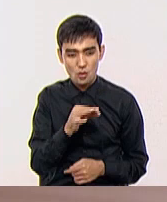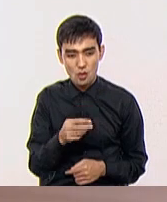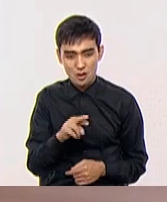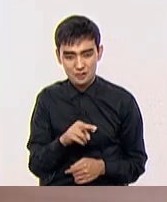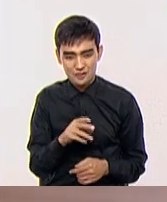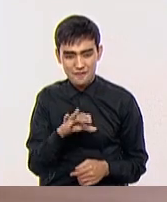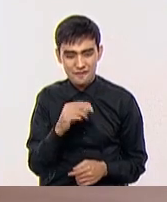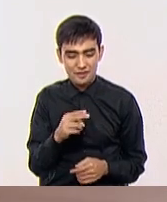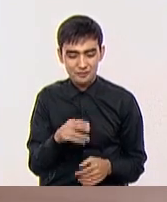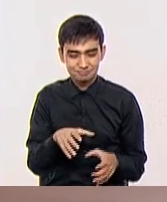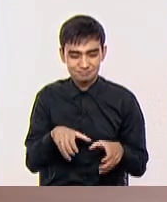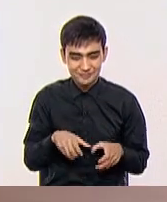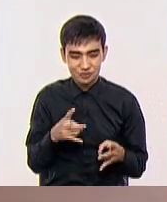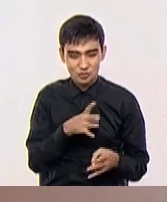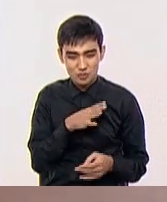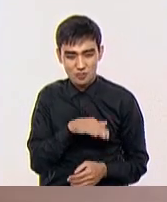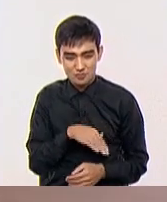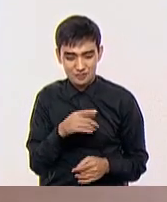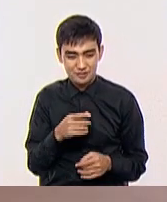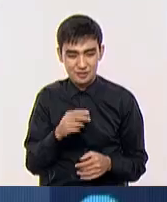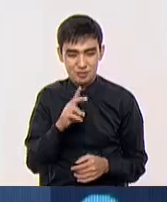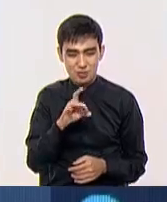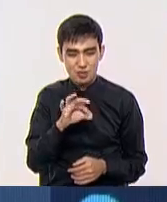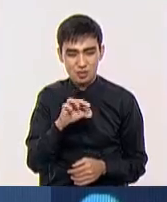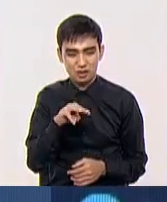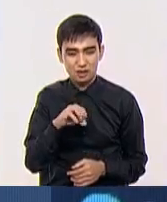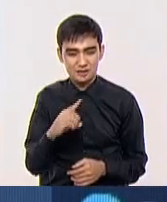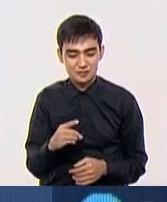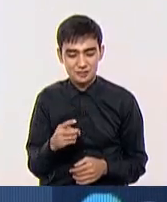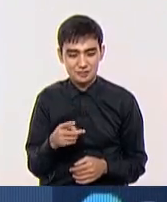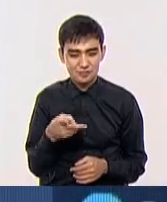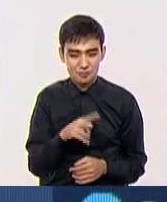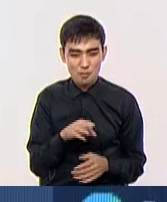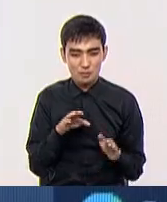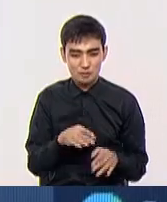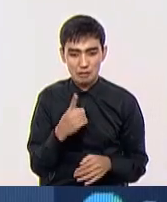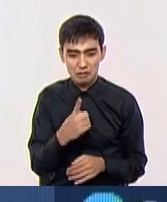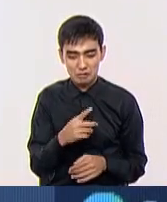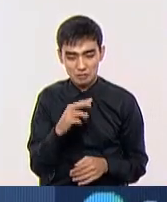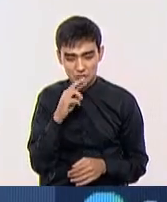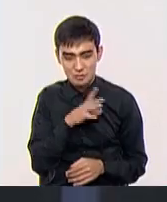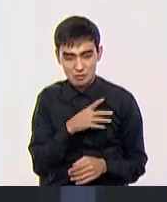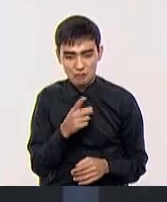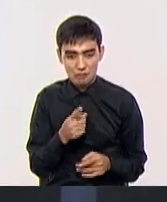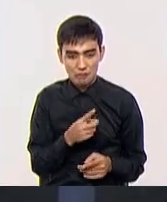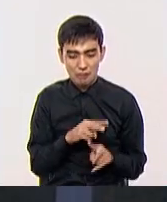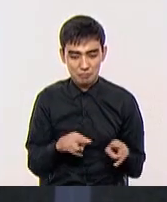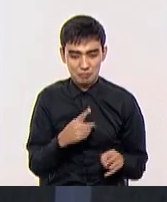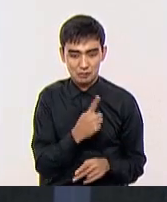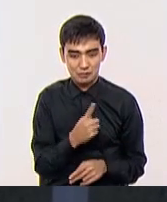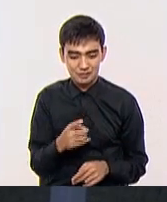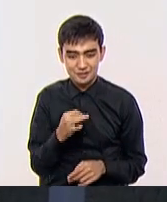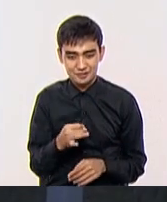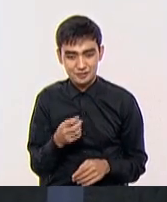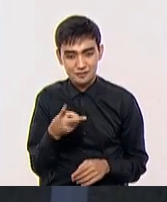не те виды протеза и костылей, и только 1 пару ортопедической обуви вместо 2. Найти того, кто ошибся, не удалось, а подростка заставили заново